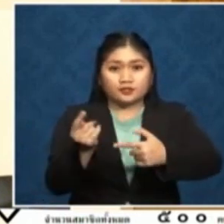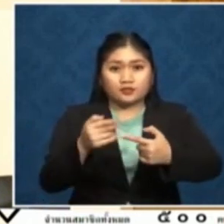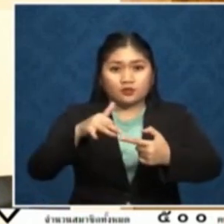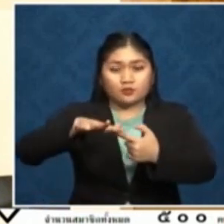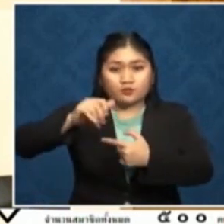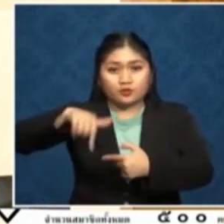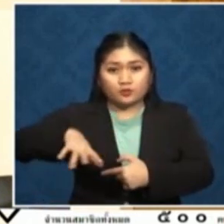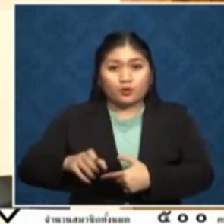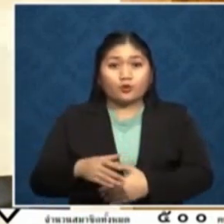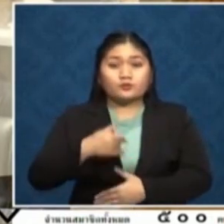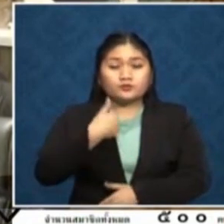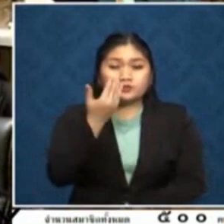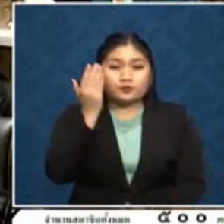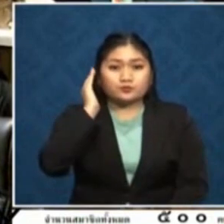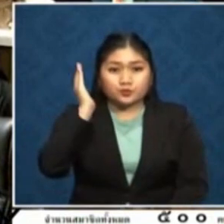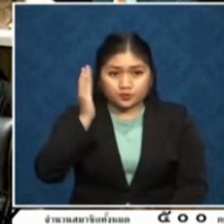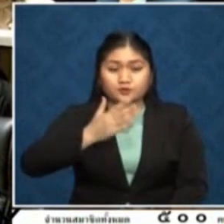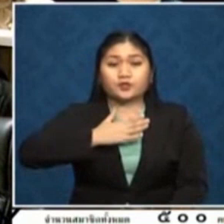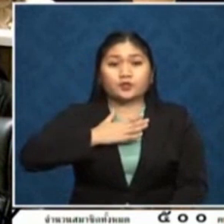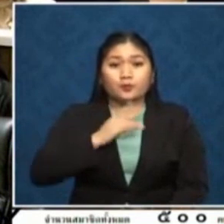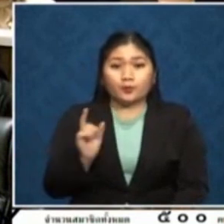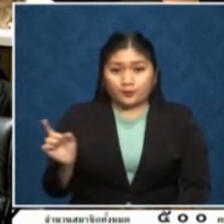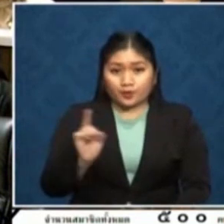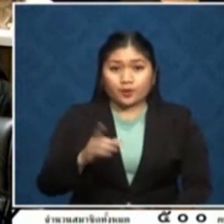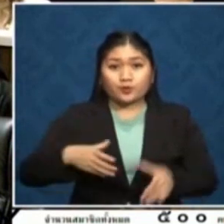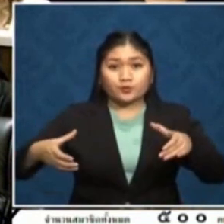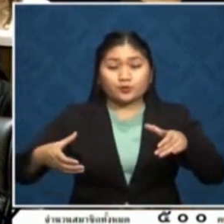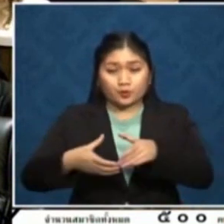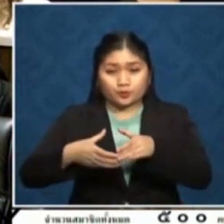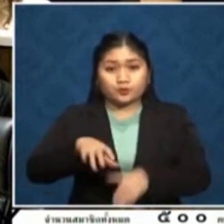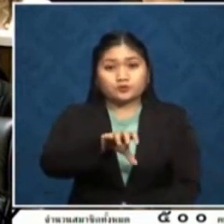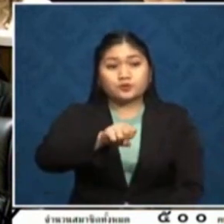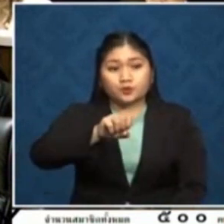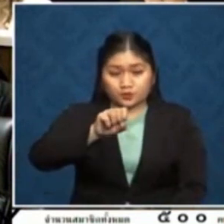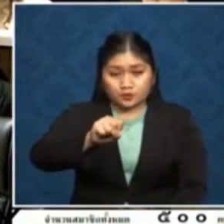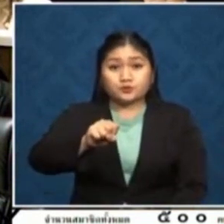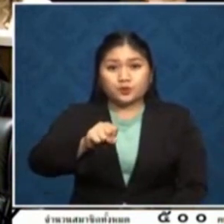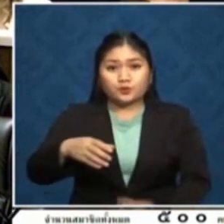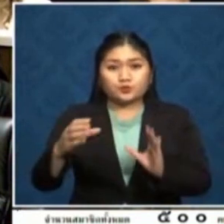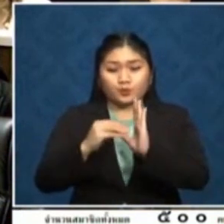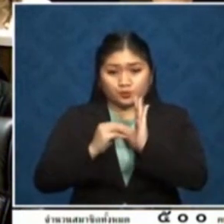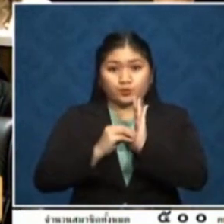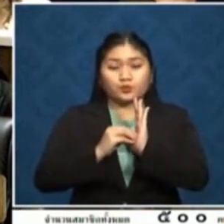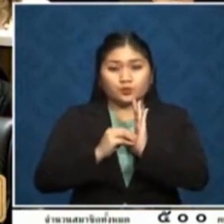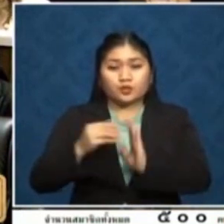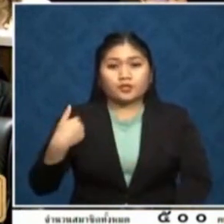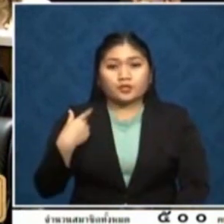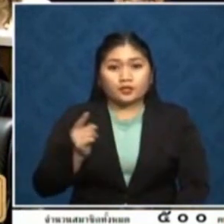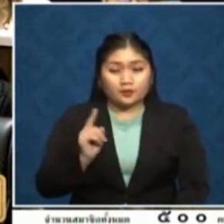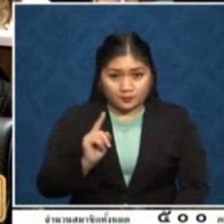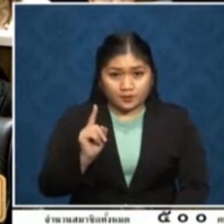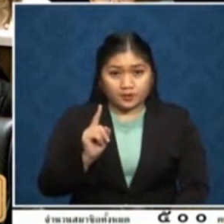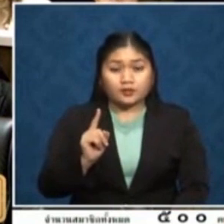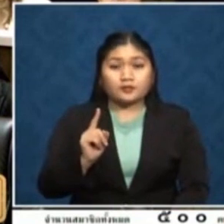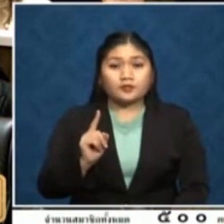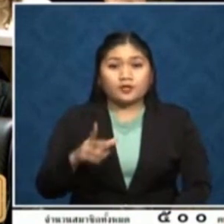พดุงนะครับเตรียมตัวนะครับเชิญท่านเท่าพิภพลิ้มจิตรกรครับเชิญครับ ท่านประธานที่เคารพกับผมนายเท่าพิภพลิ้มจิตรกร